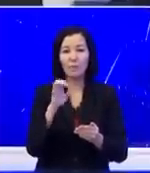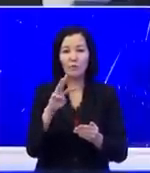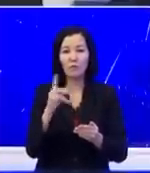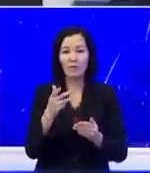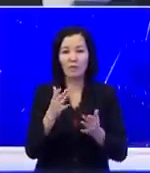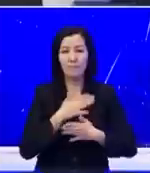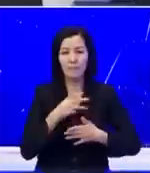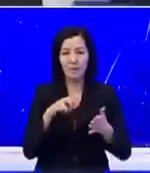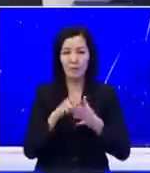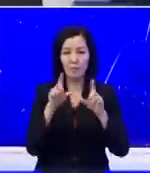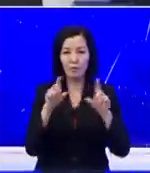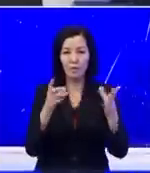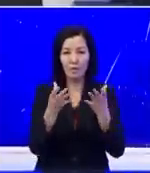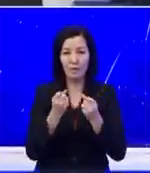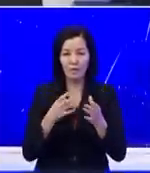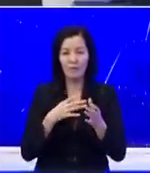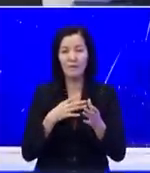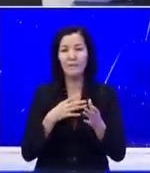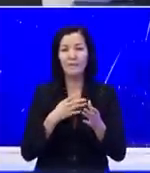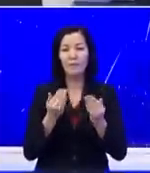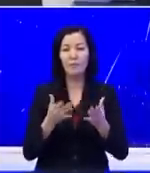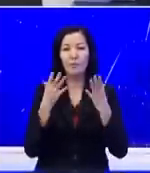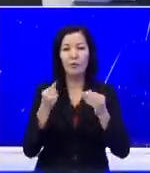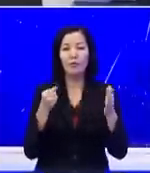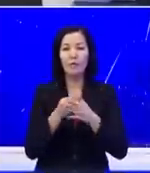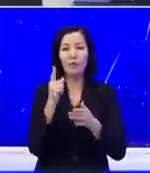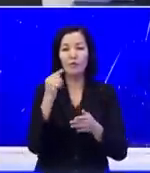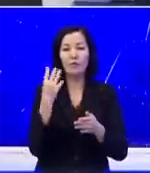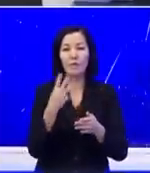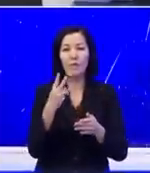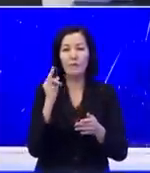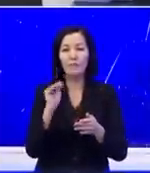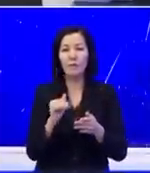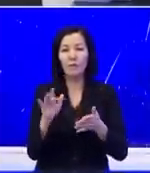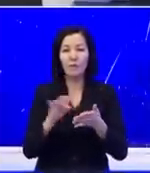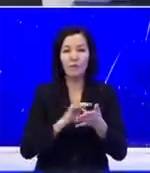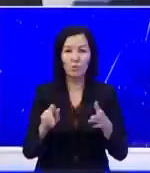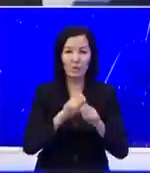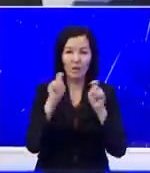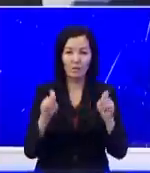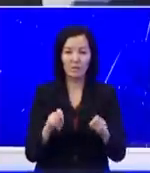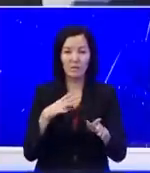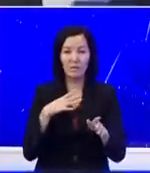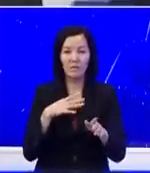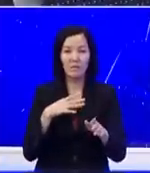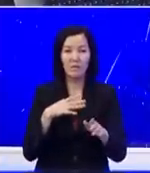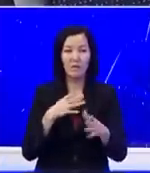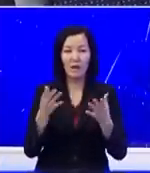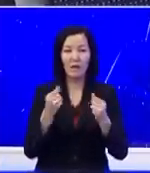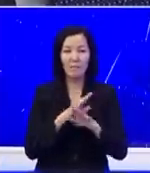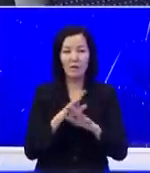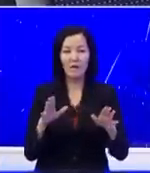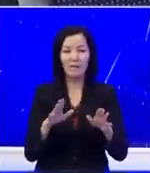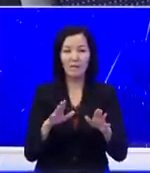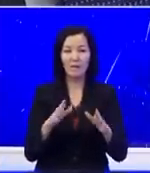алды. Осы күнге дейін 142 мың адамға біз шот аштық. Алмаған адамдардың